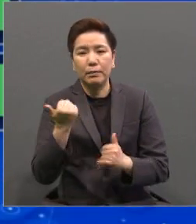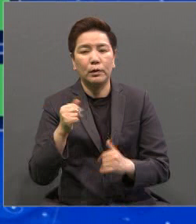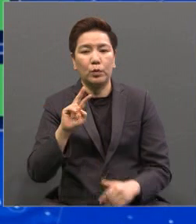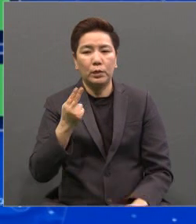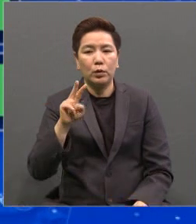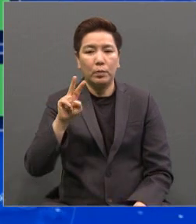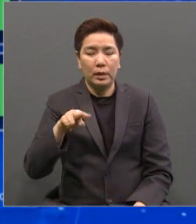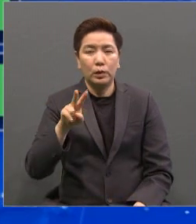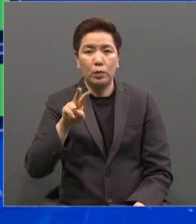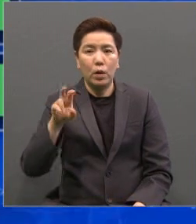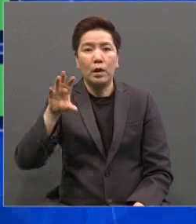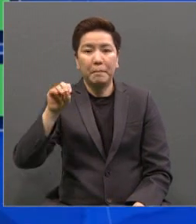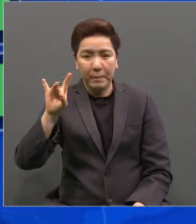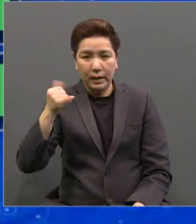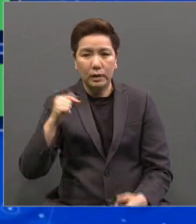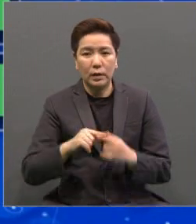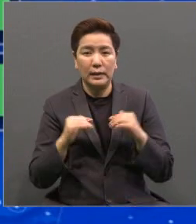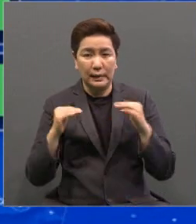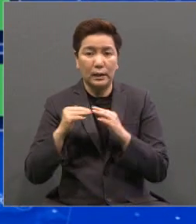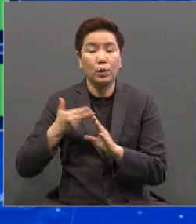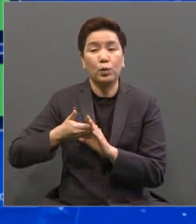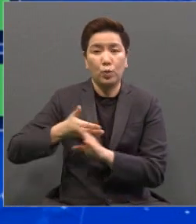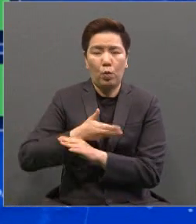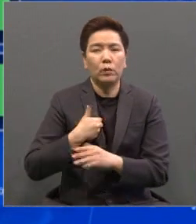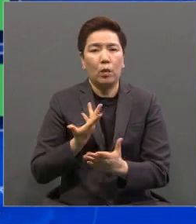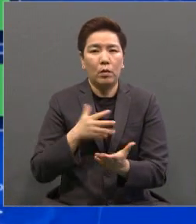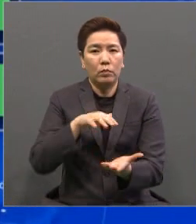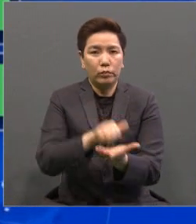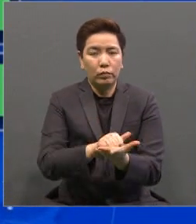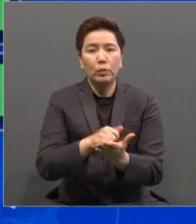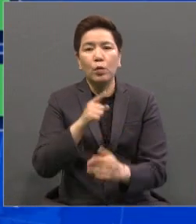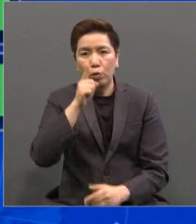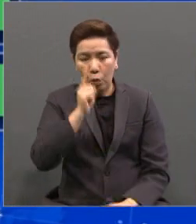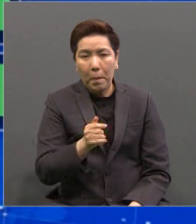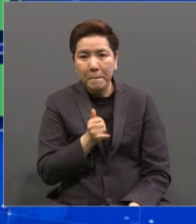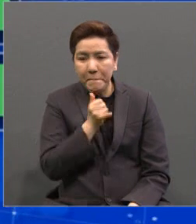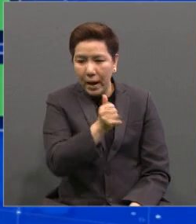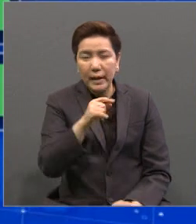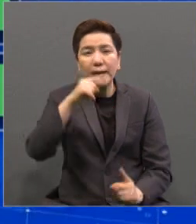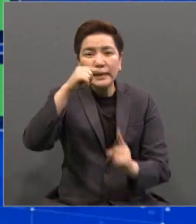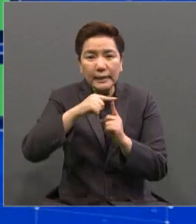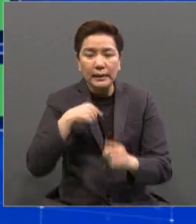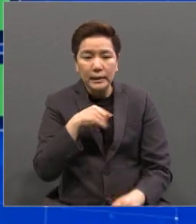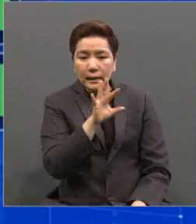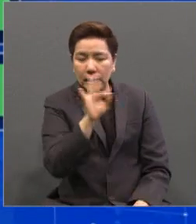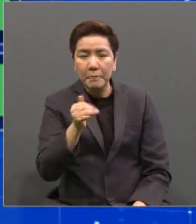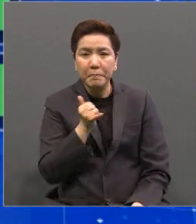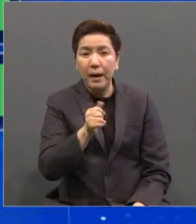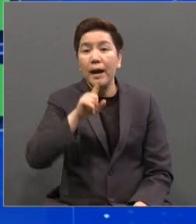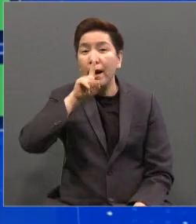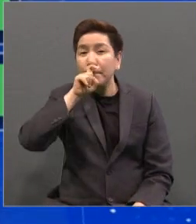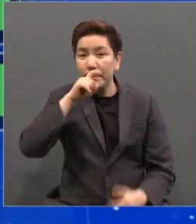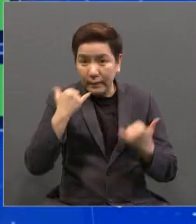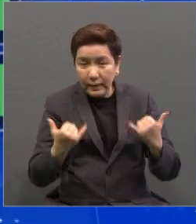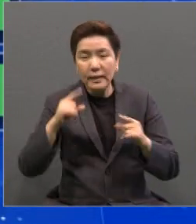ค่ะสำหรับผู้ที่ลงทะเบียนขอใช้สิทธิ์เลือกตั้งล่วงหน้าไว้ก็จะต้องไปใช้สิทธิ์ลงคะแนนเลือกตั้งวันอาทิตย์นี้แล้ว